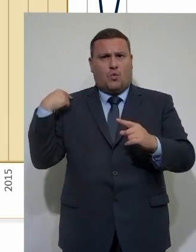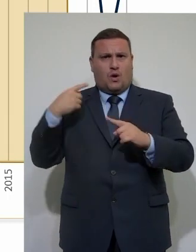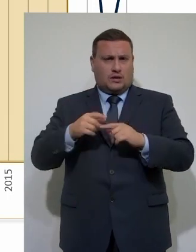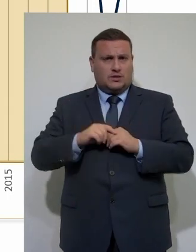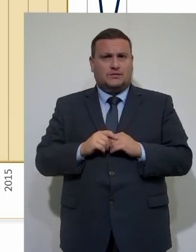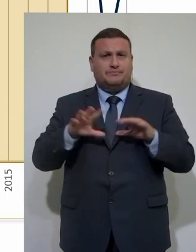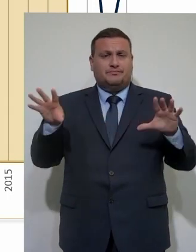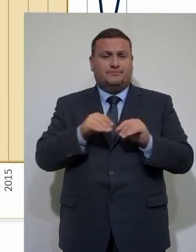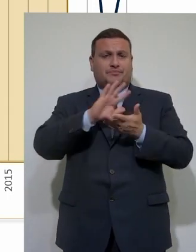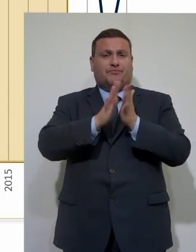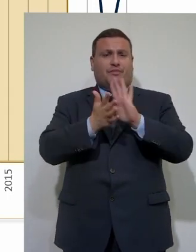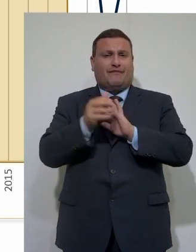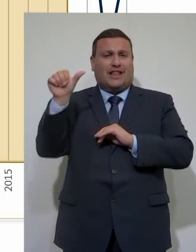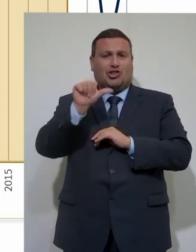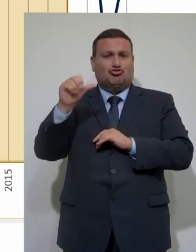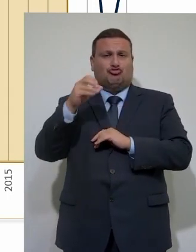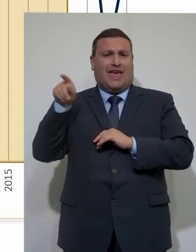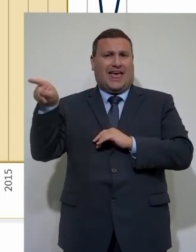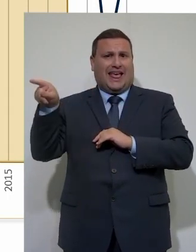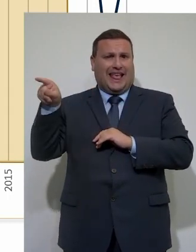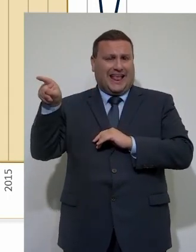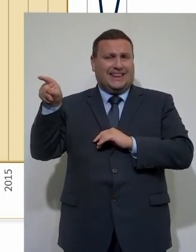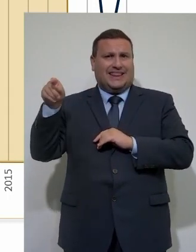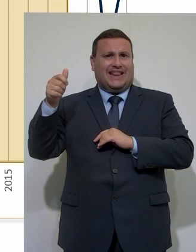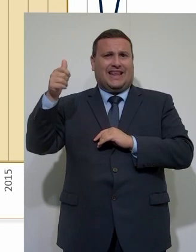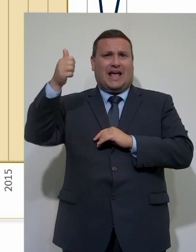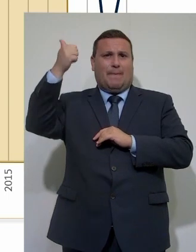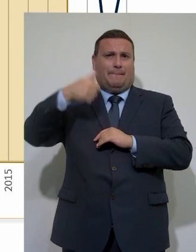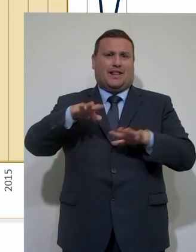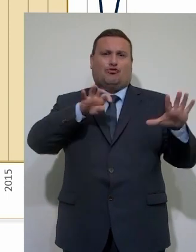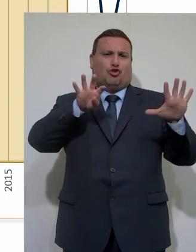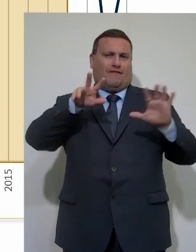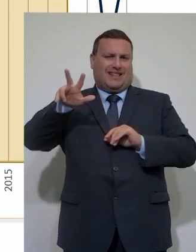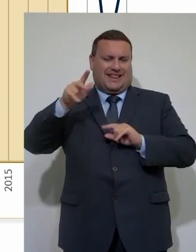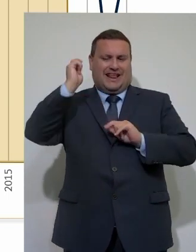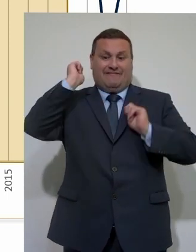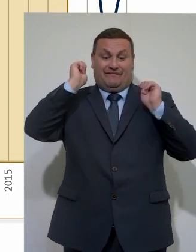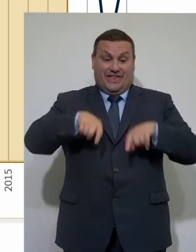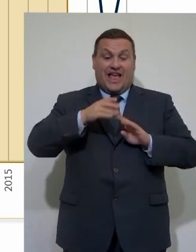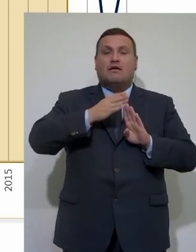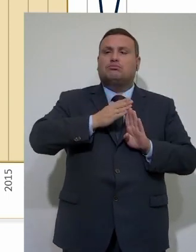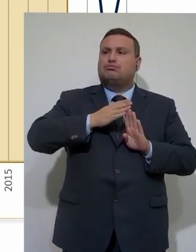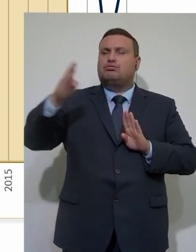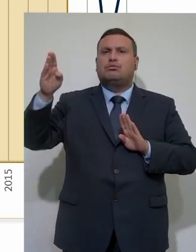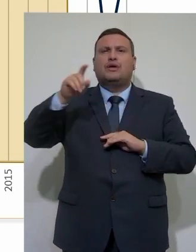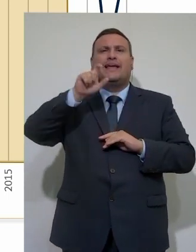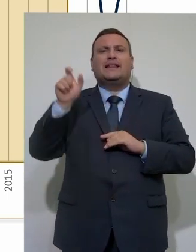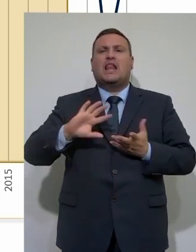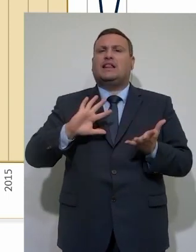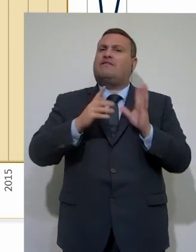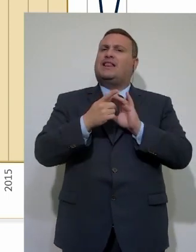poi, quindi dal 93 in poi, l'Italia è diventata una delle potenze europee nel